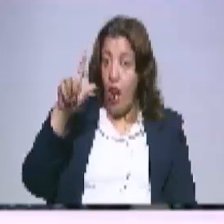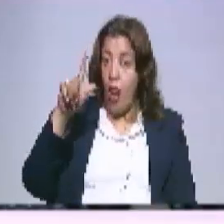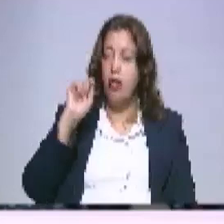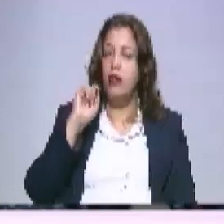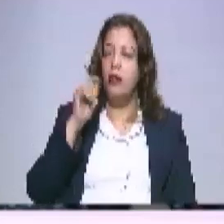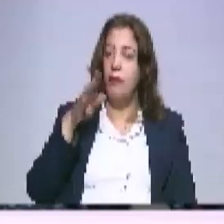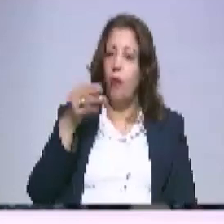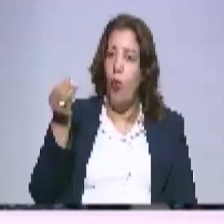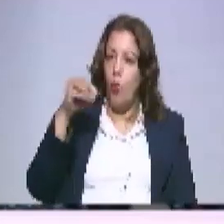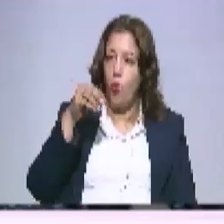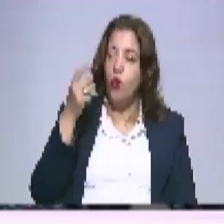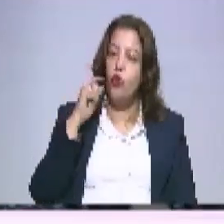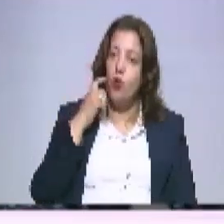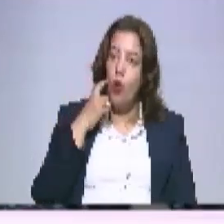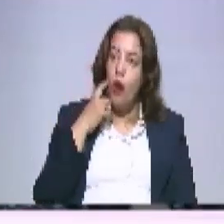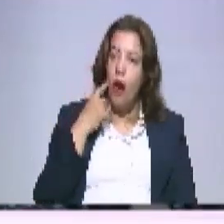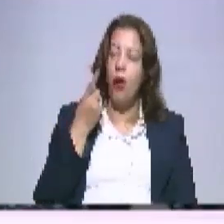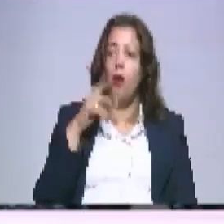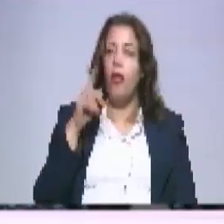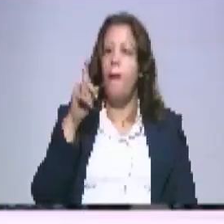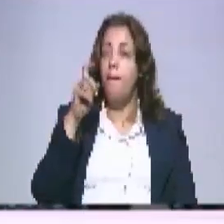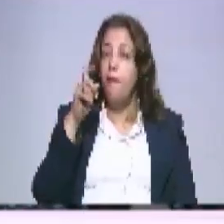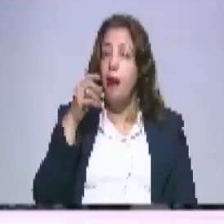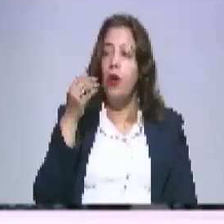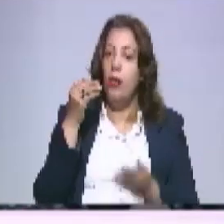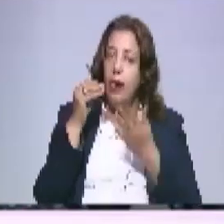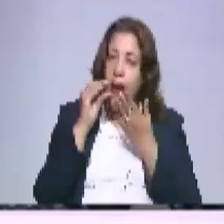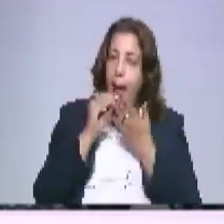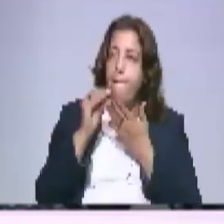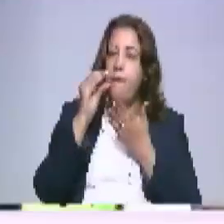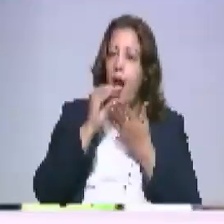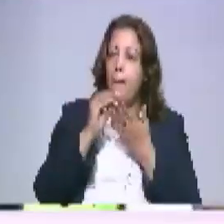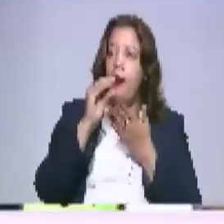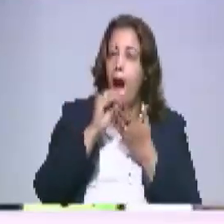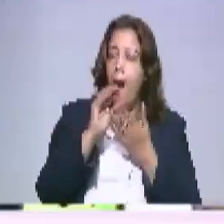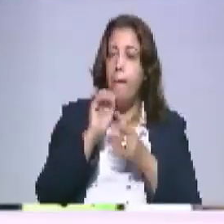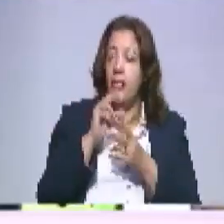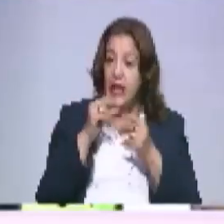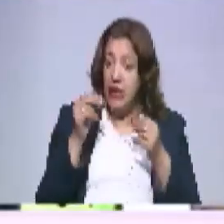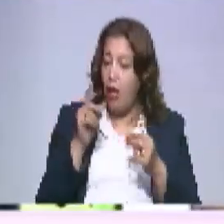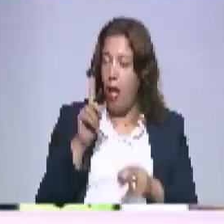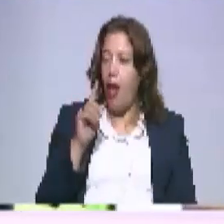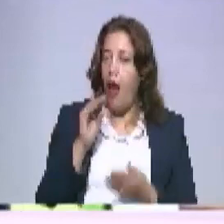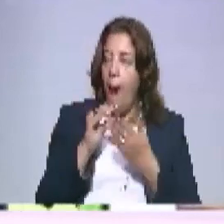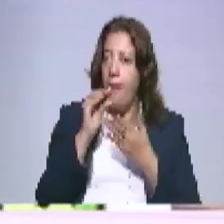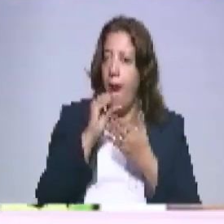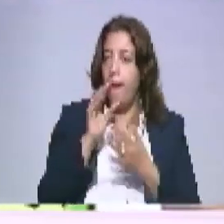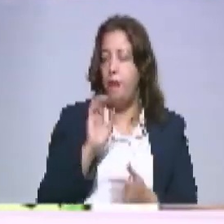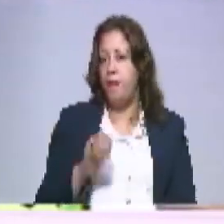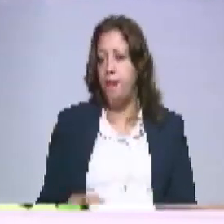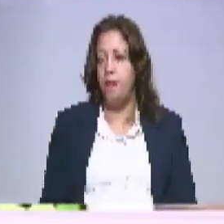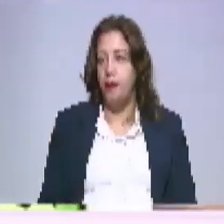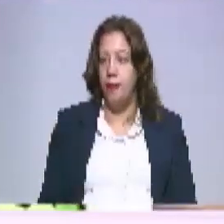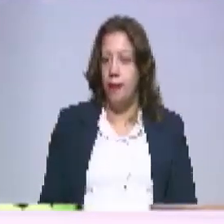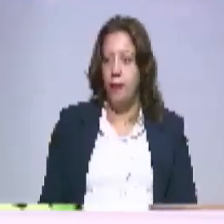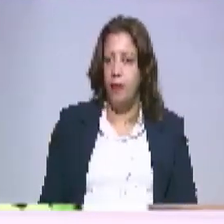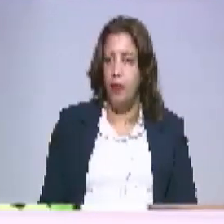زود السكر واحدة واحدة، وبعدين المية واحدة واحدة. تمام كده.